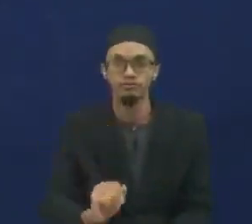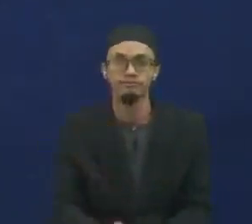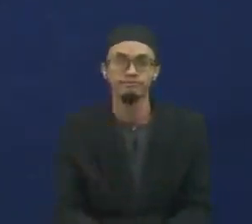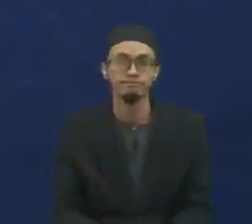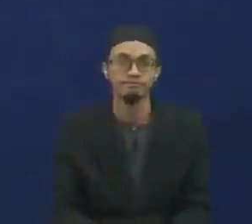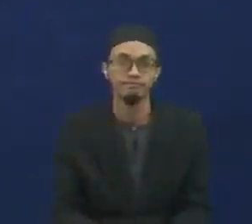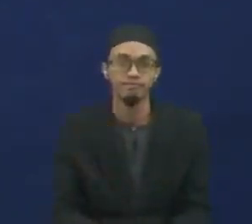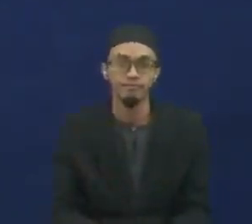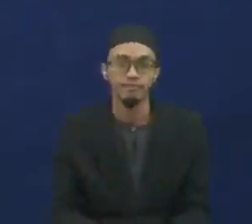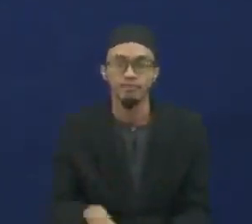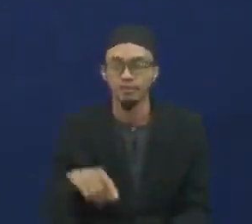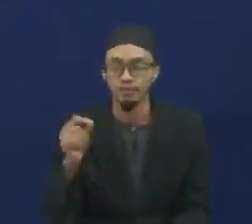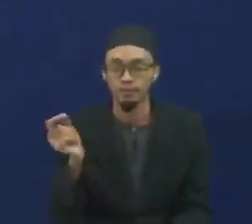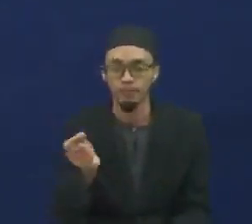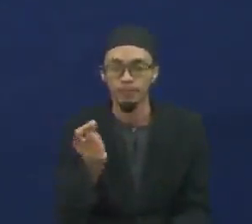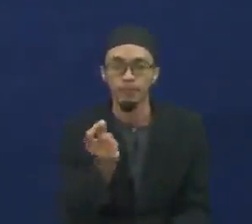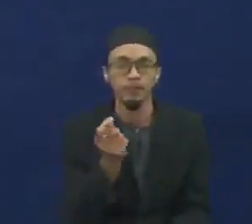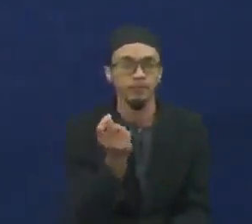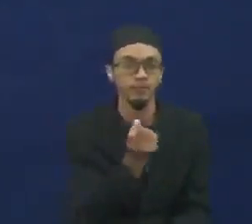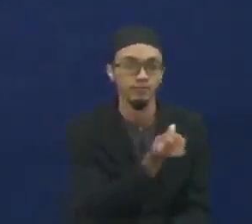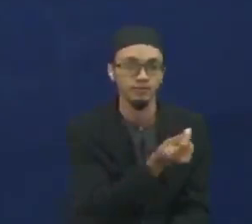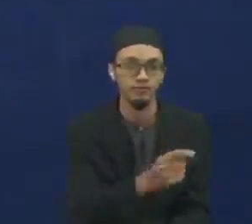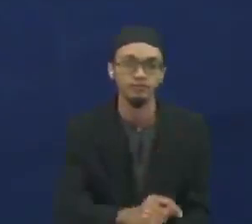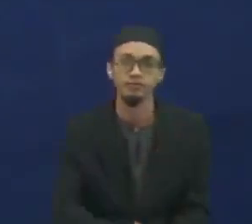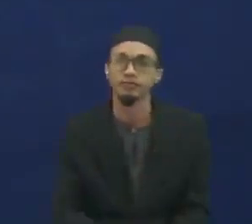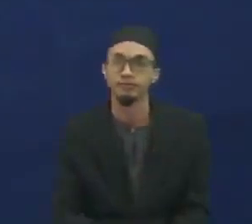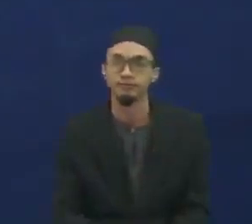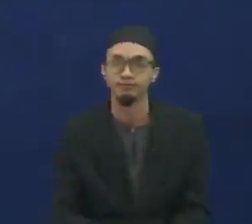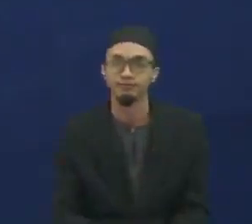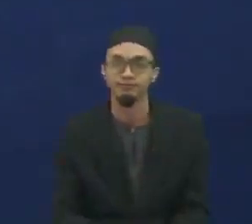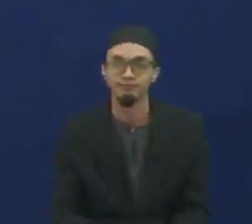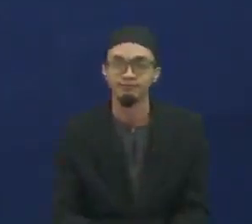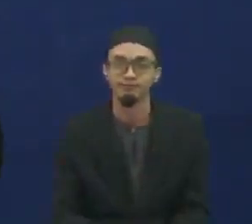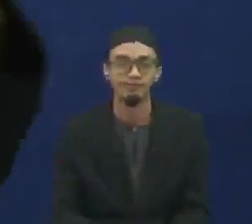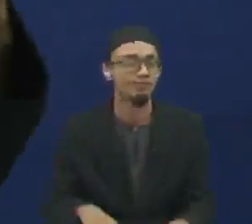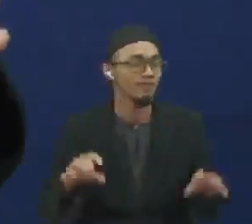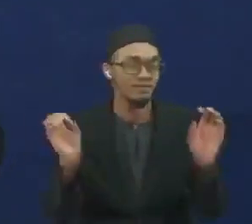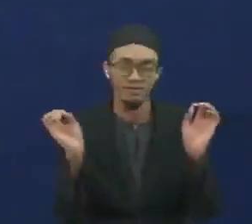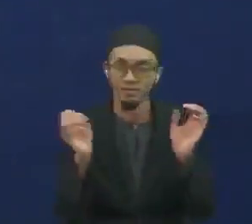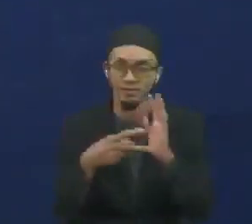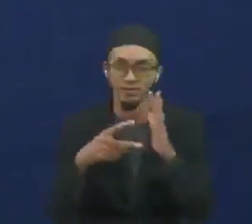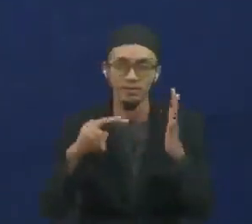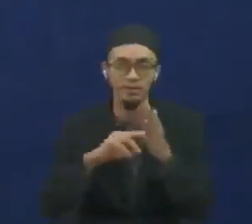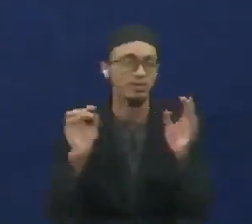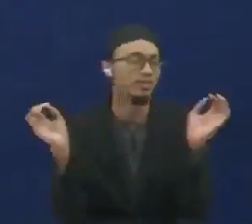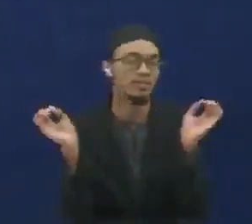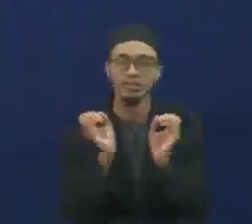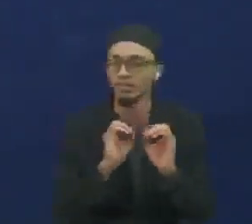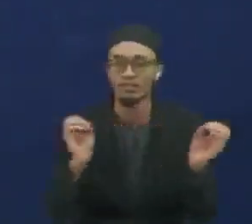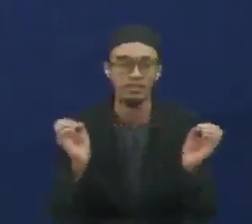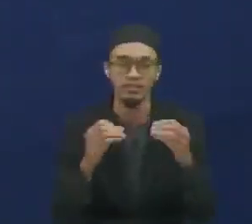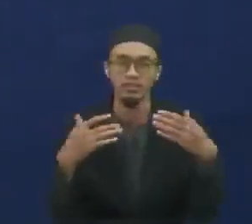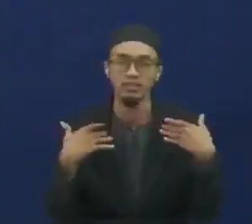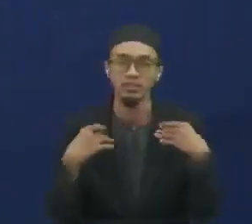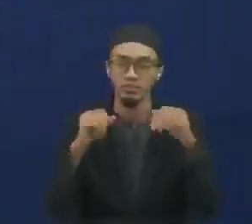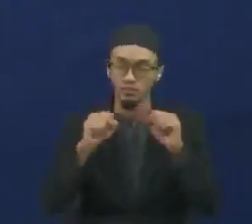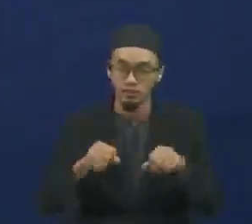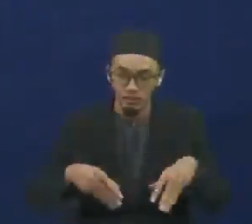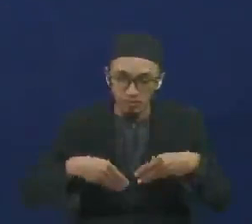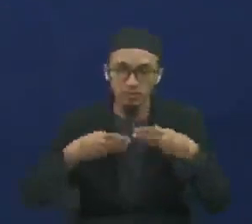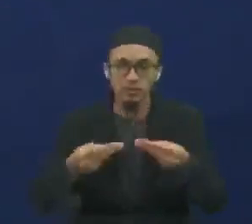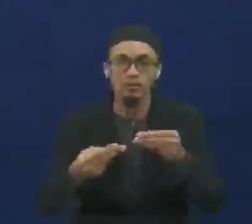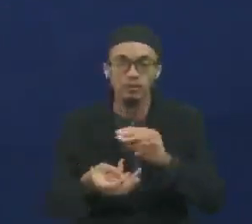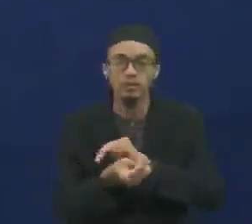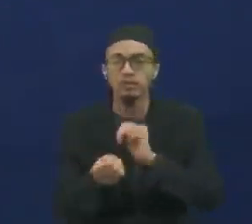'alallahi falyatawakkalul mu'minun. Tak ada apa, katakanlah tak ada apa yang boleh bagi kami musibah, mudarat,